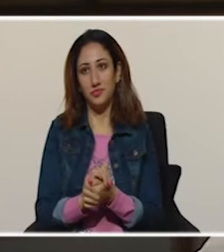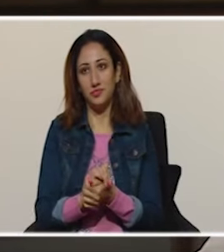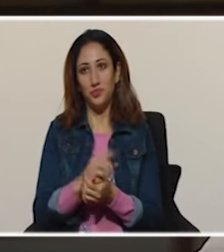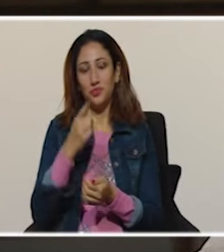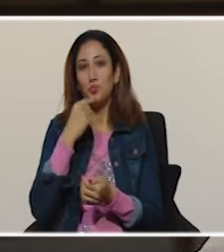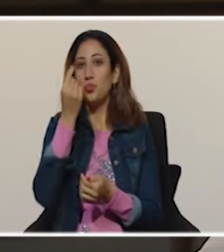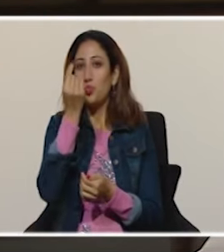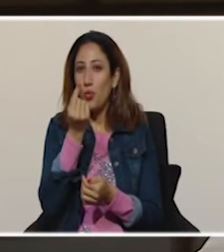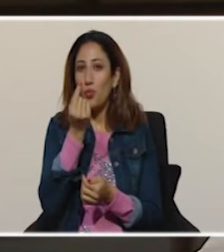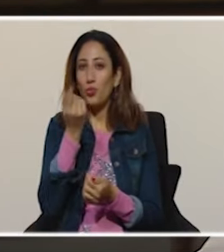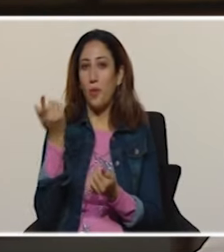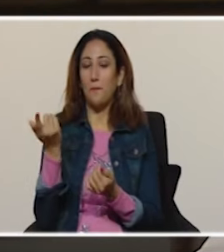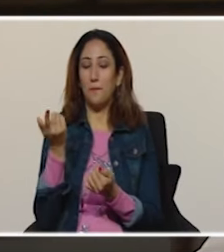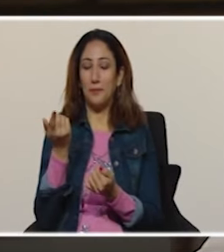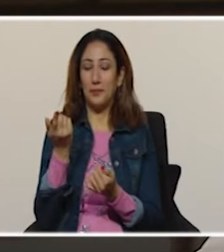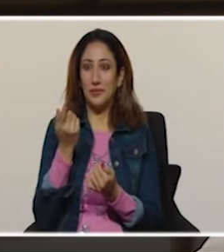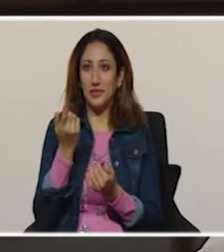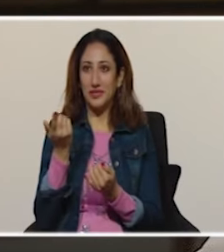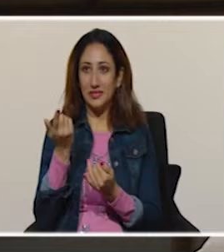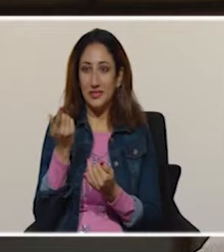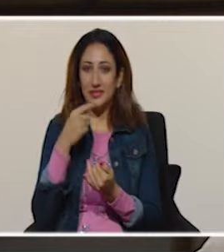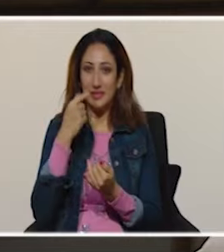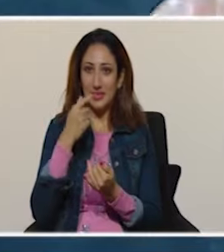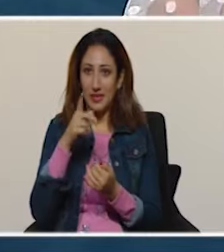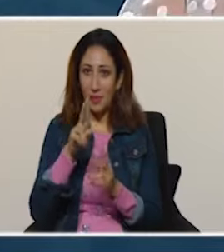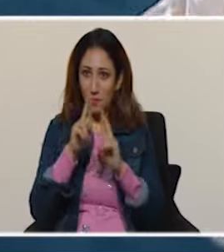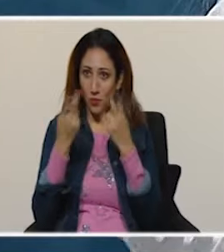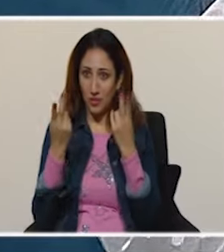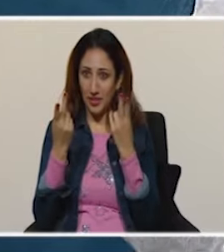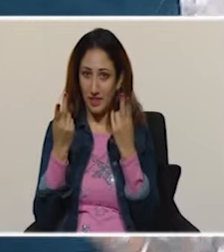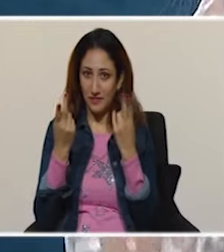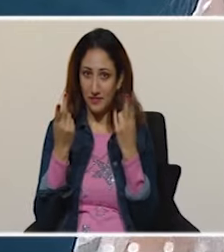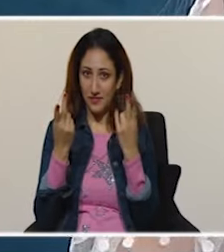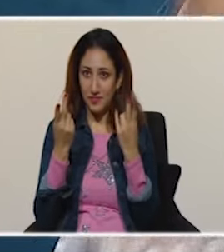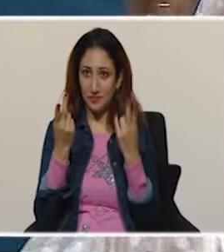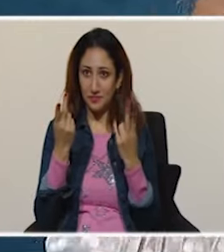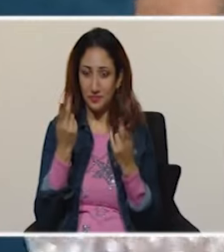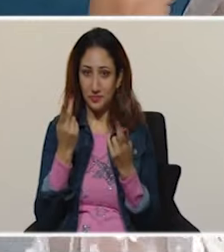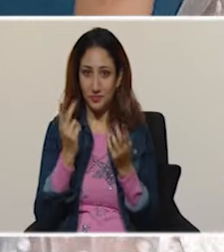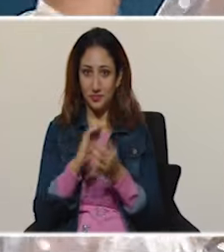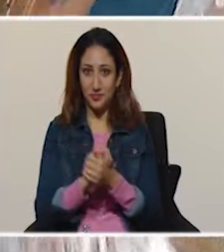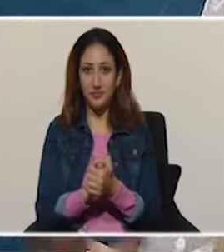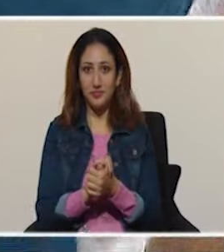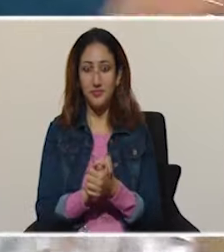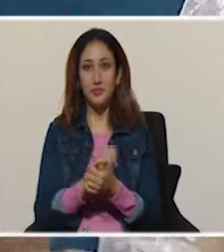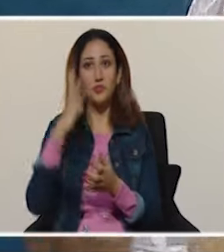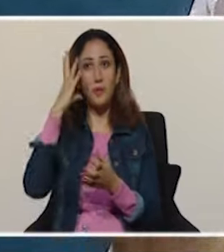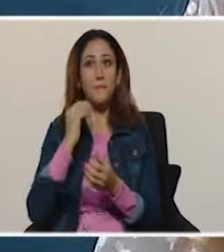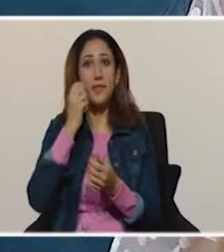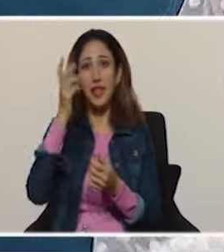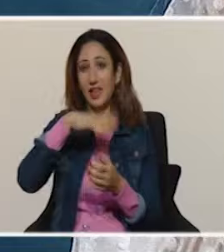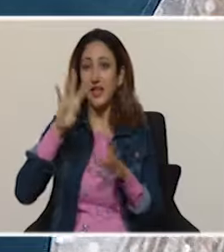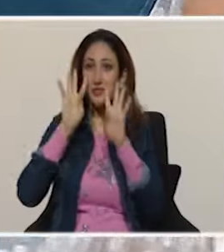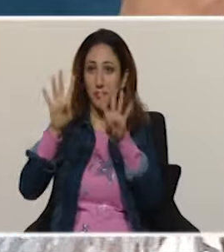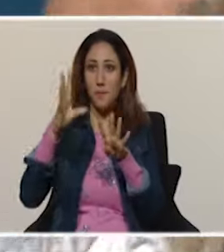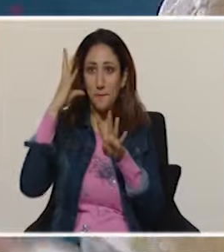السؤال ما تجاوبيهوش مثلا تعترضي عليه، لكن أنا عمري ما هعترض على شيء، بالعكس الناس حابين ينبسطوا ويفرحوا، وما